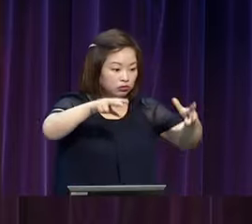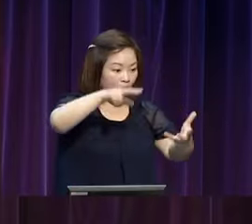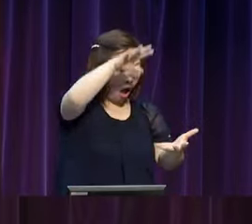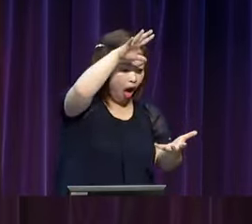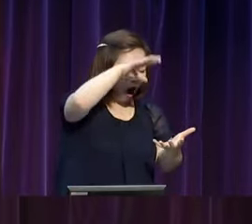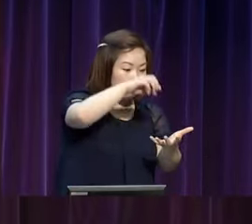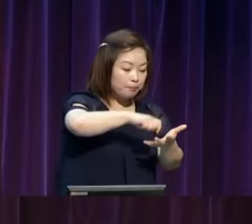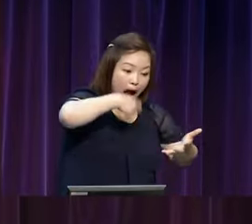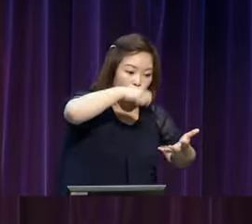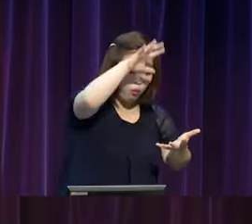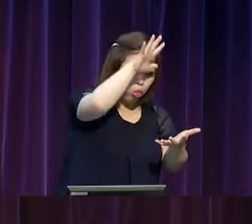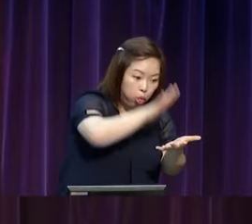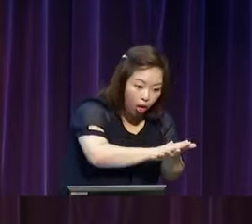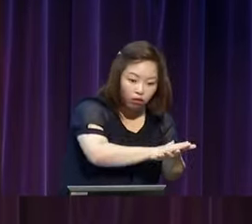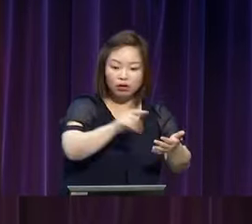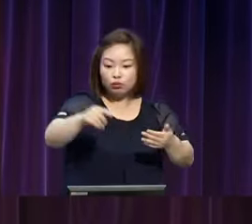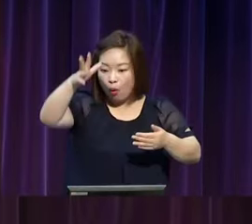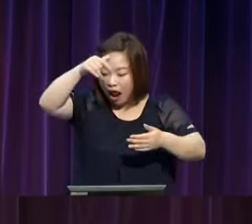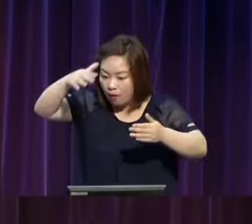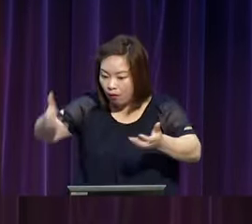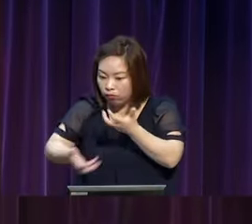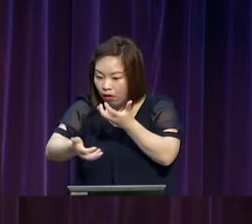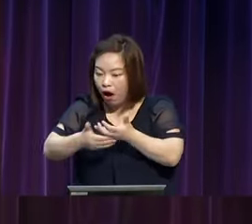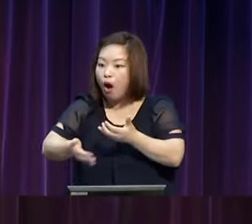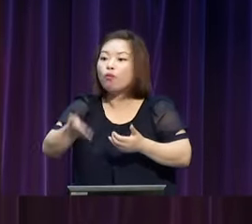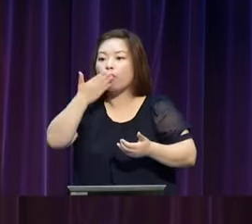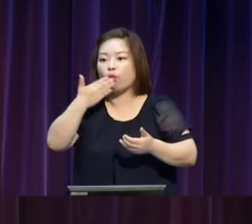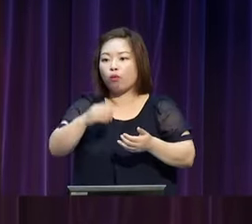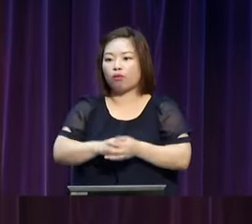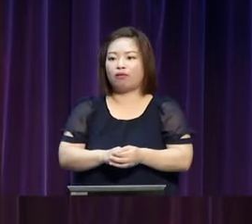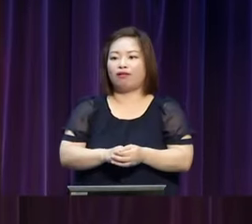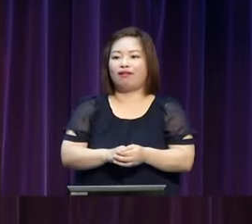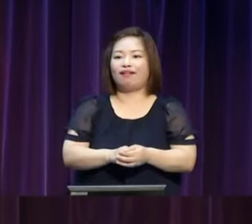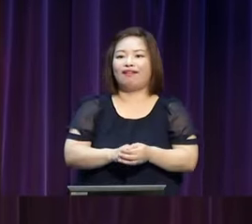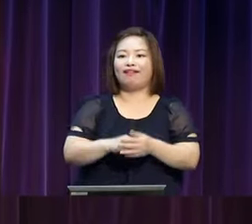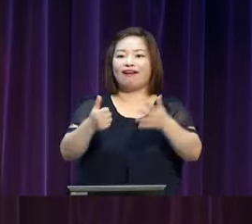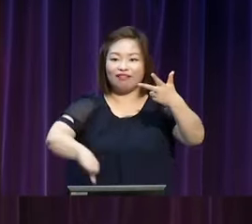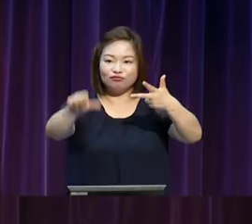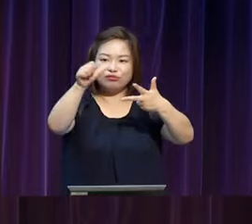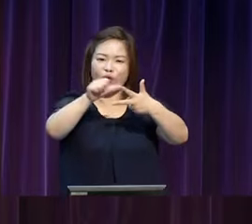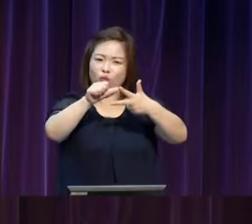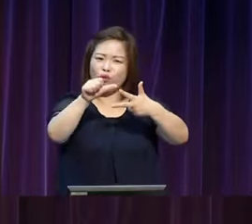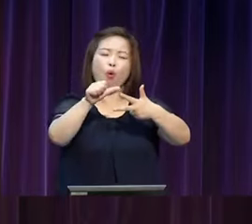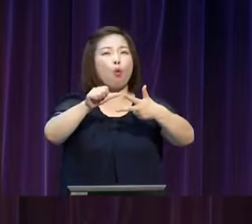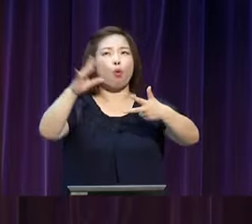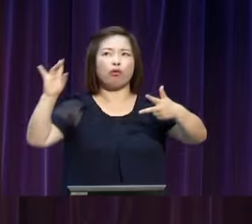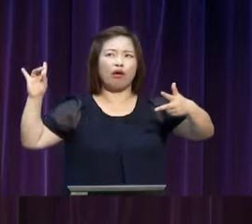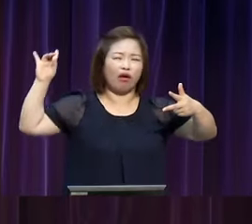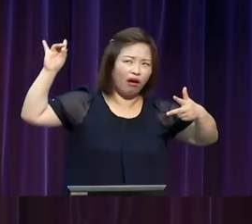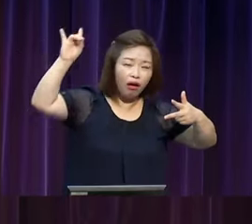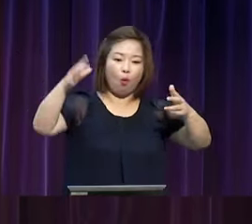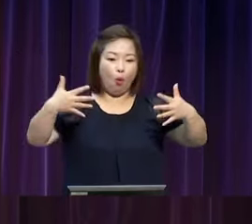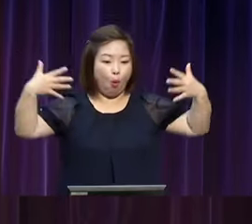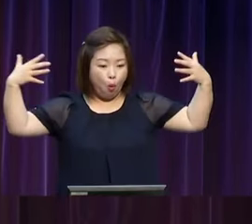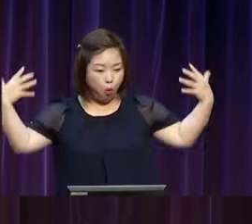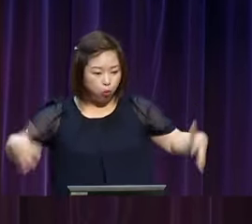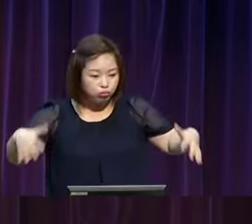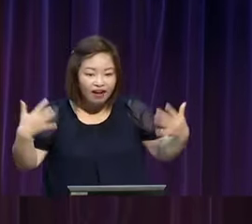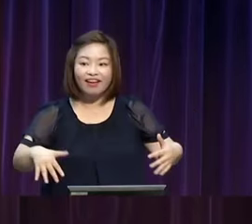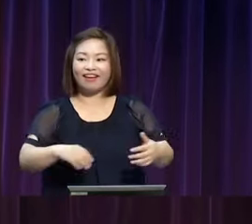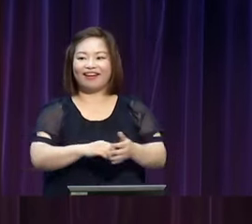또 배고프대. 이게 잘 자라는 특징이 있어요. 예. 그래서